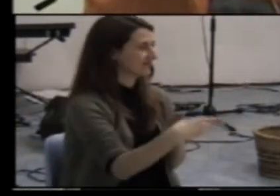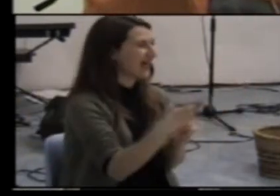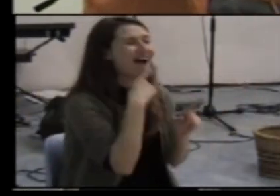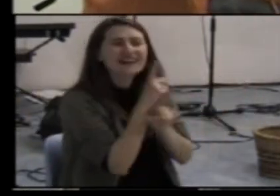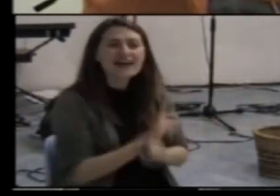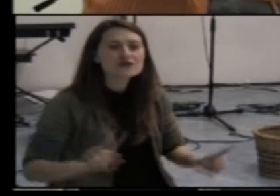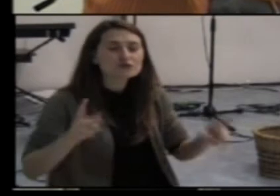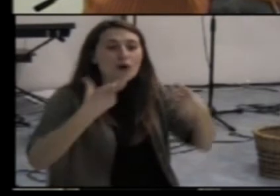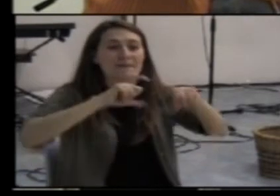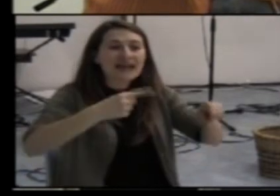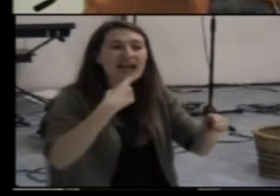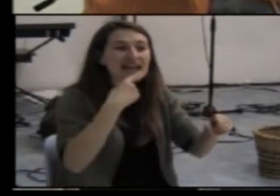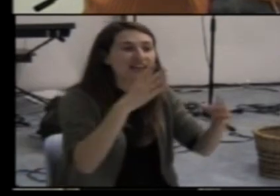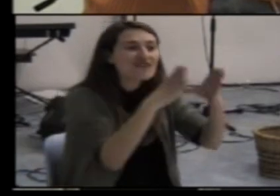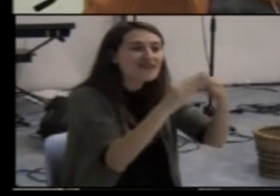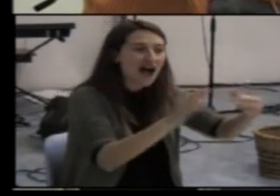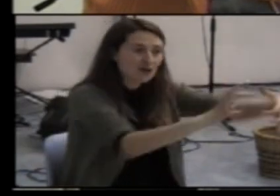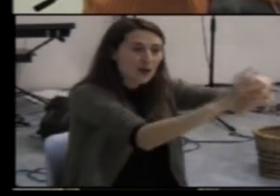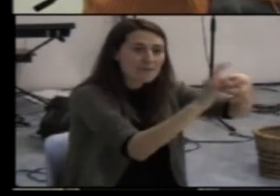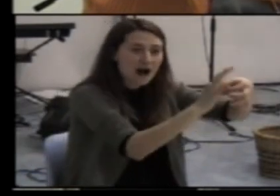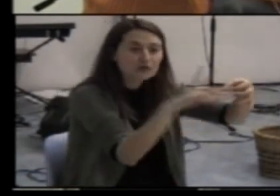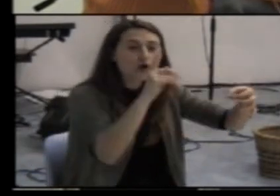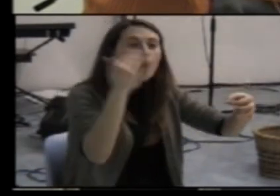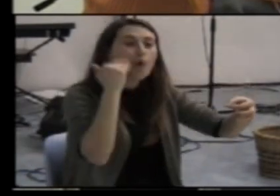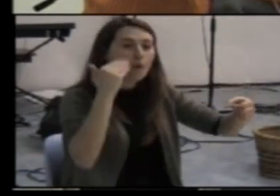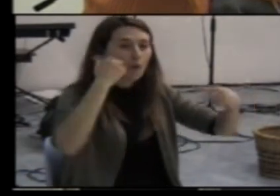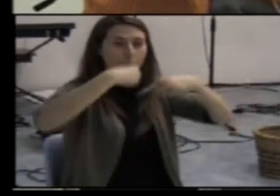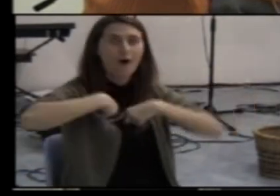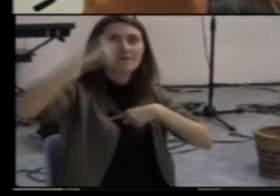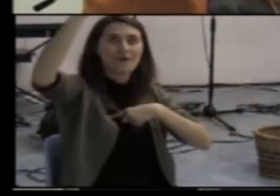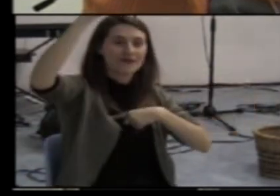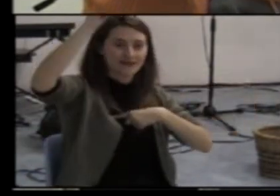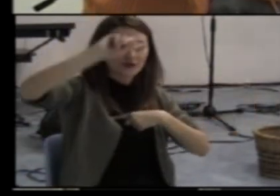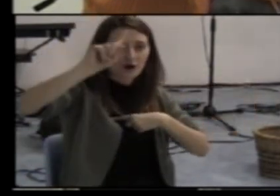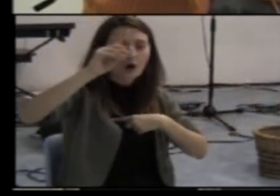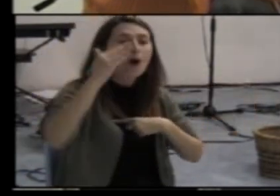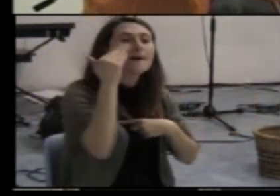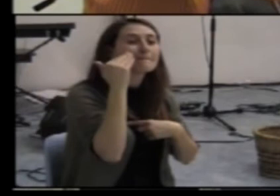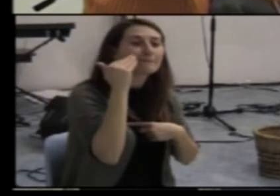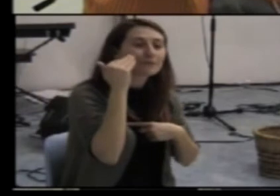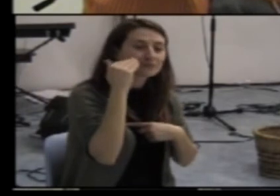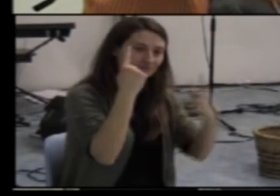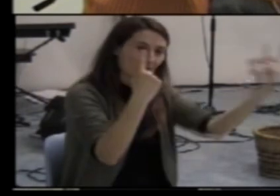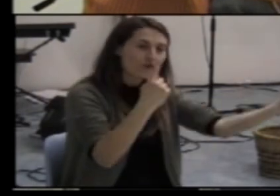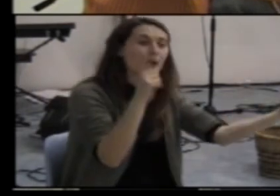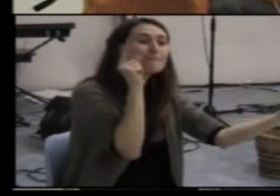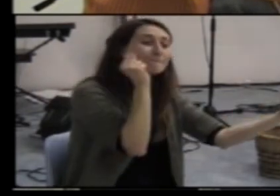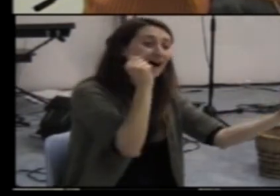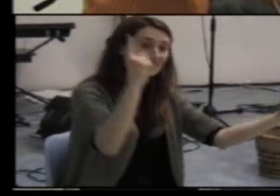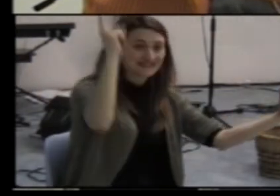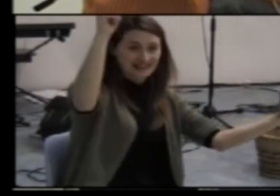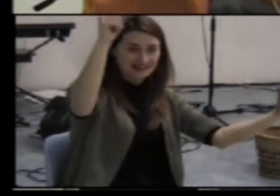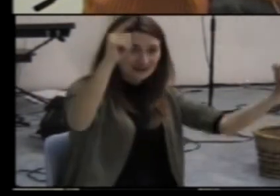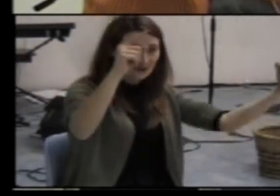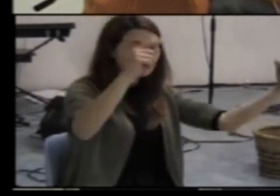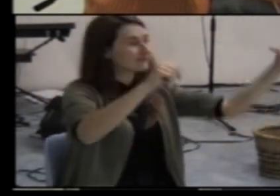non è tenuto da un essere umano. Ma da una parte c'è Dio Padre e dall'altra parte c'è